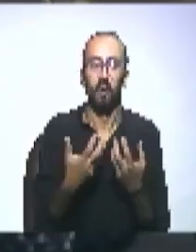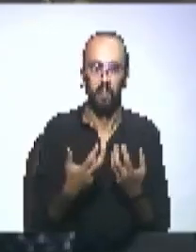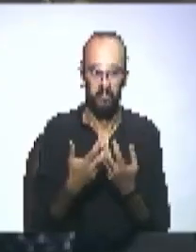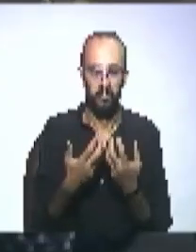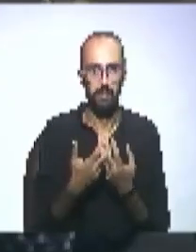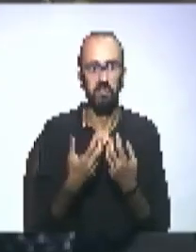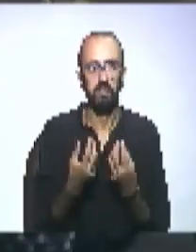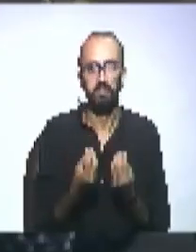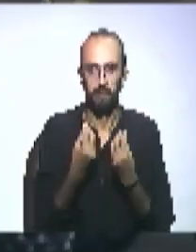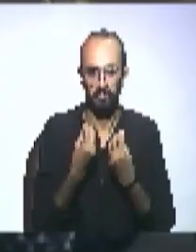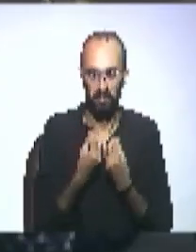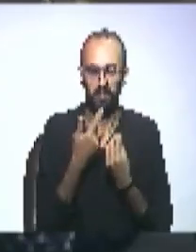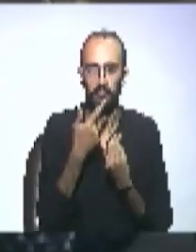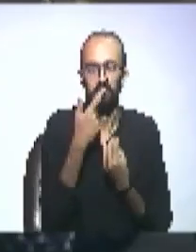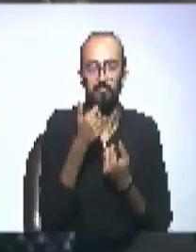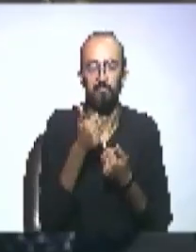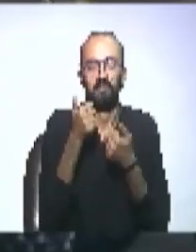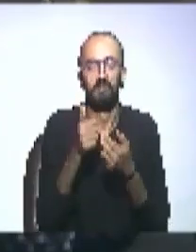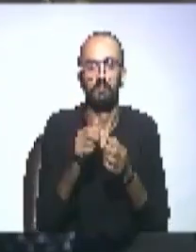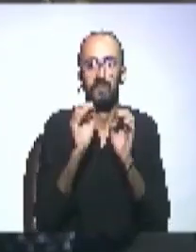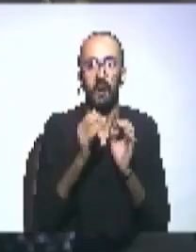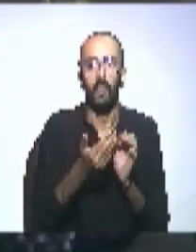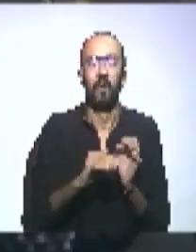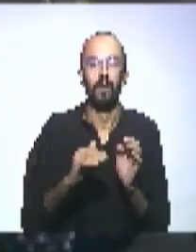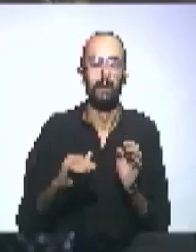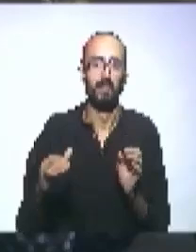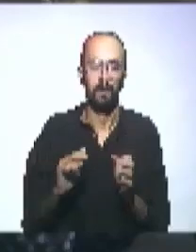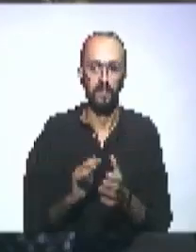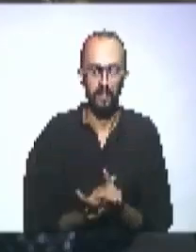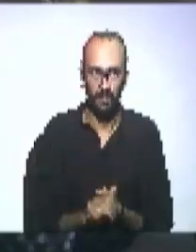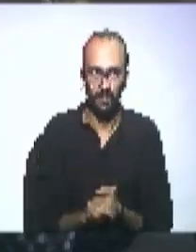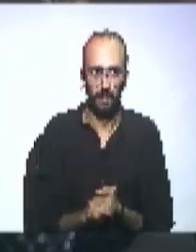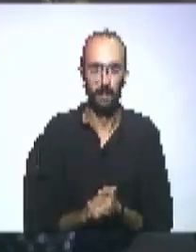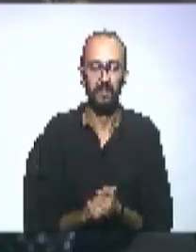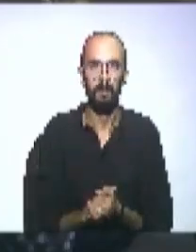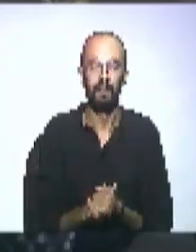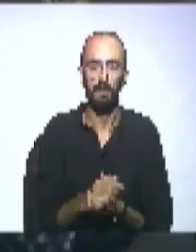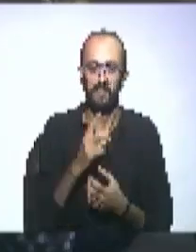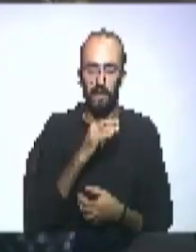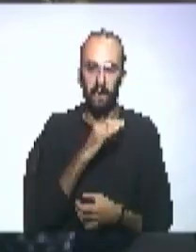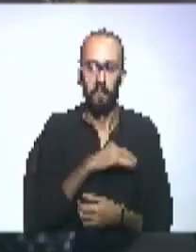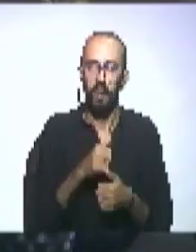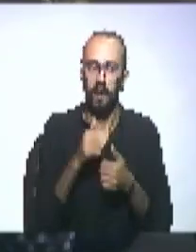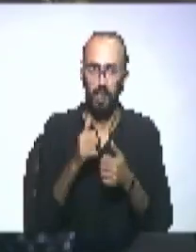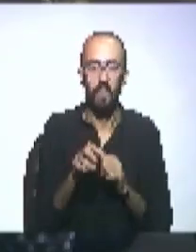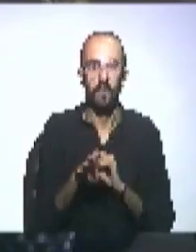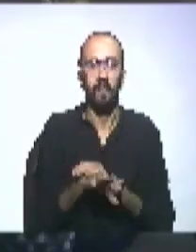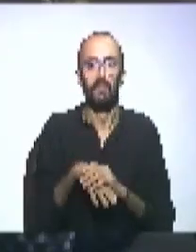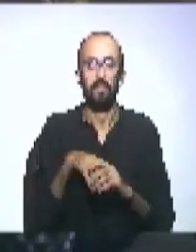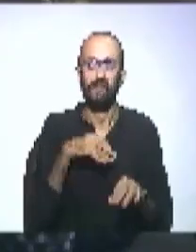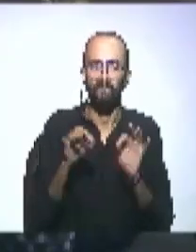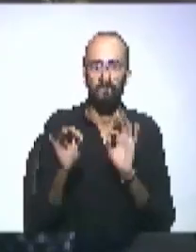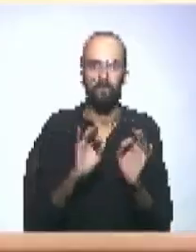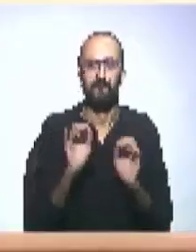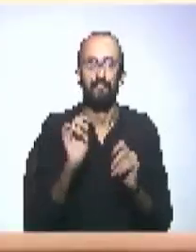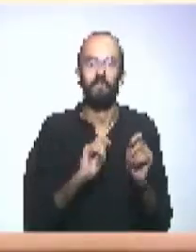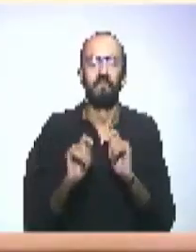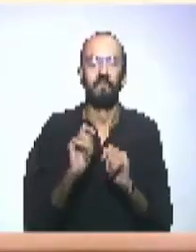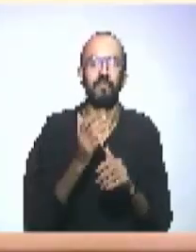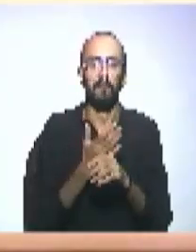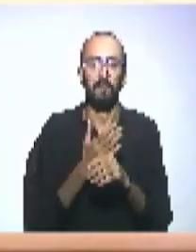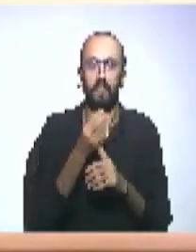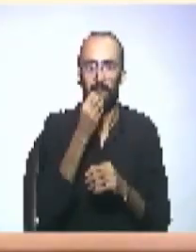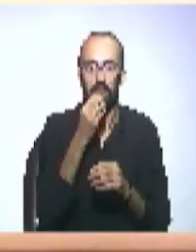الساندوتشات، هنطلع اكلات حلوه جدا للولاد الصغيرين مليانه بالقيمه الغذائيه. ومهم ان احنا نعادل الحاجات اللي